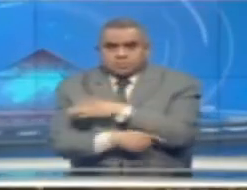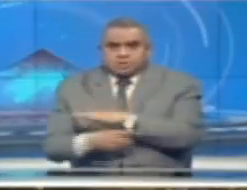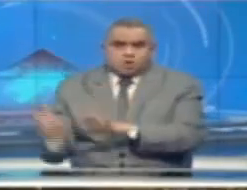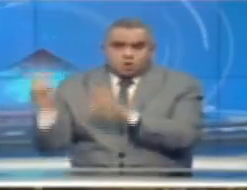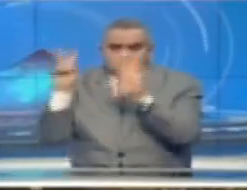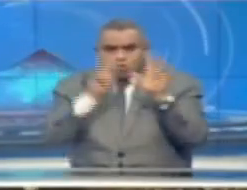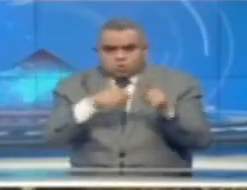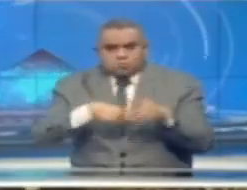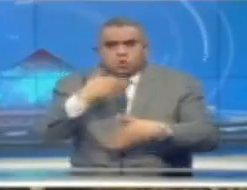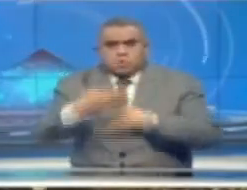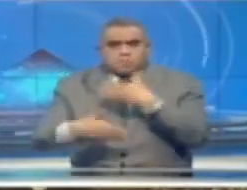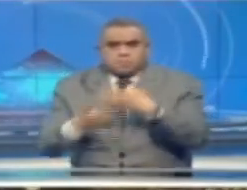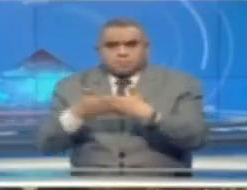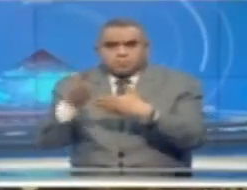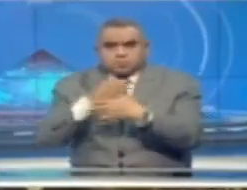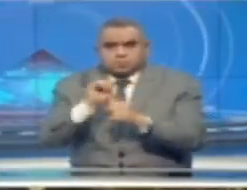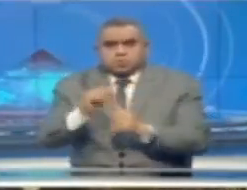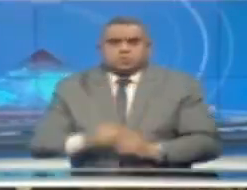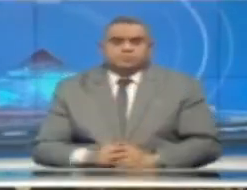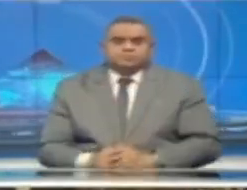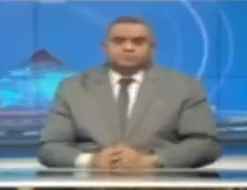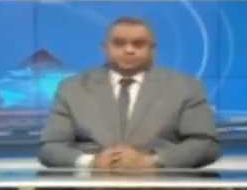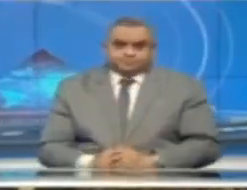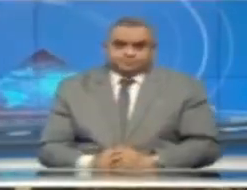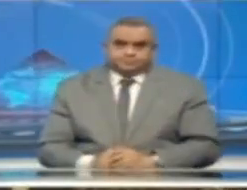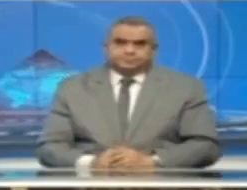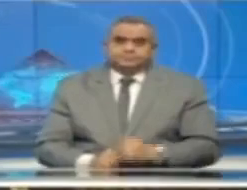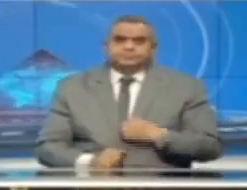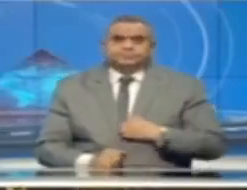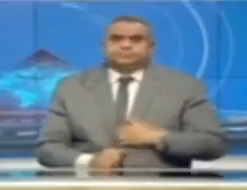بداية من الأسبوع المقبل.